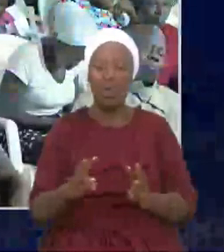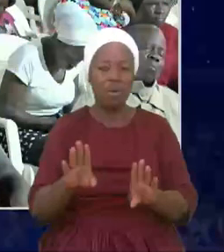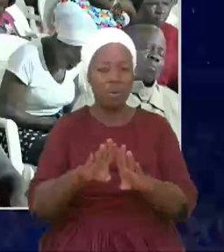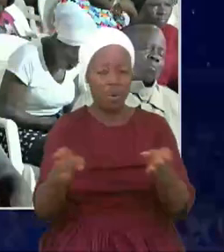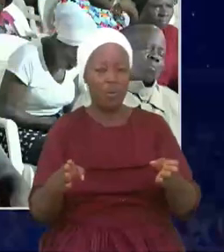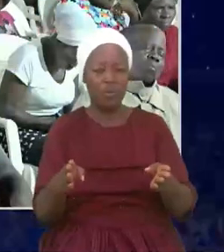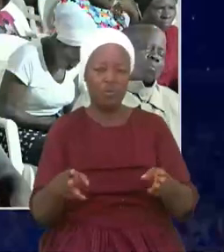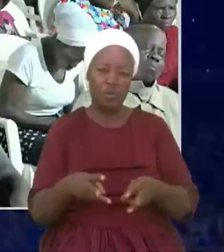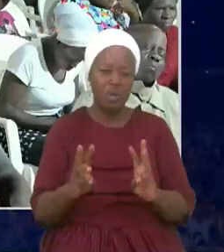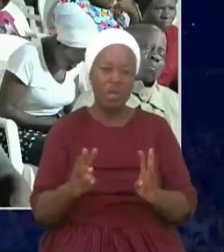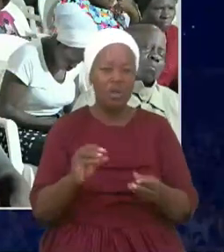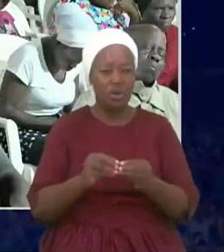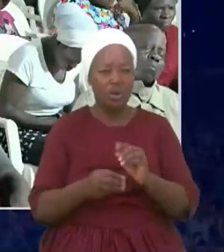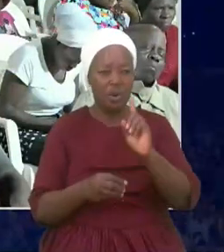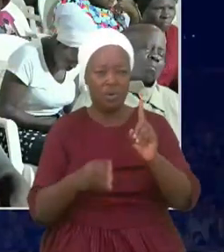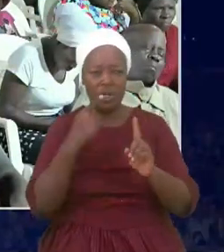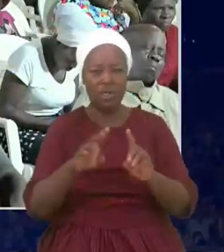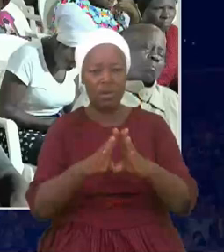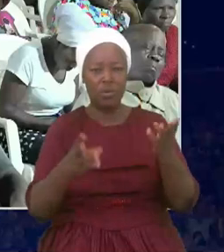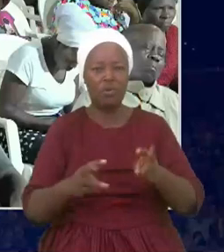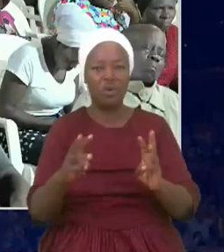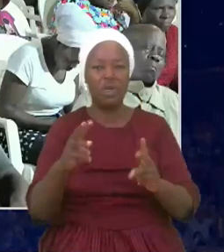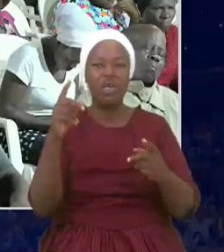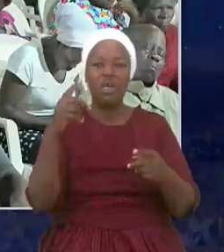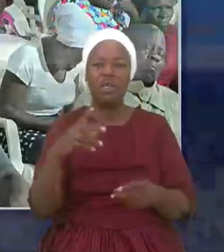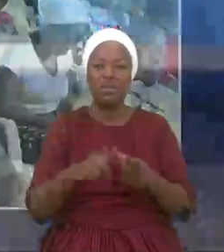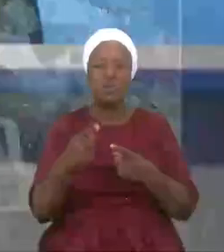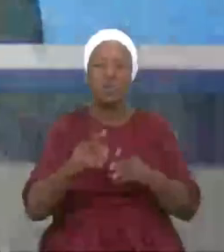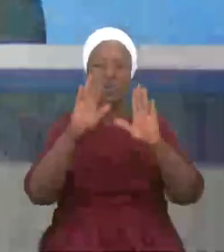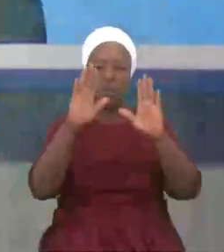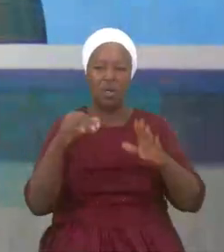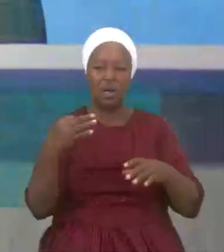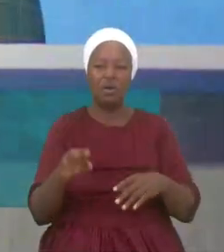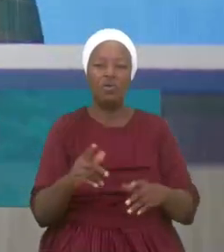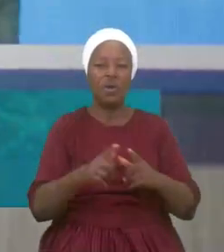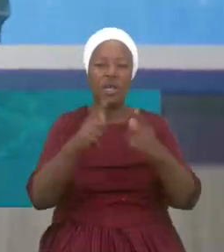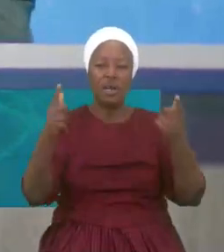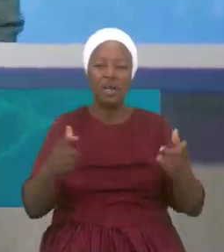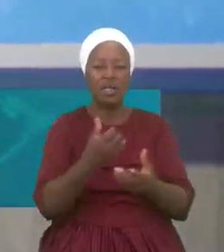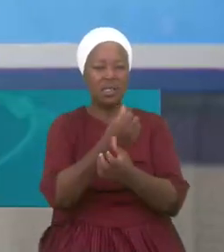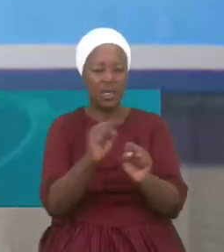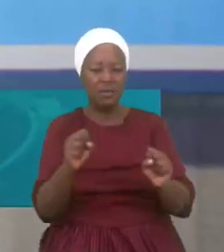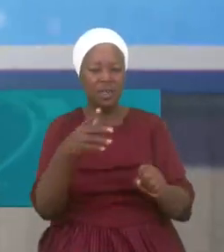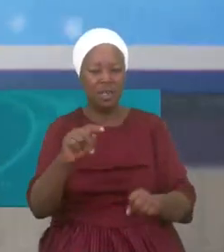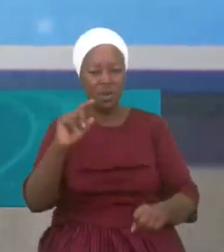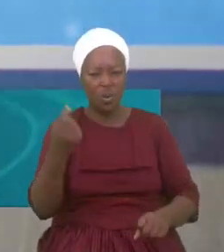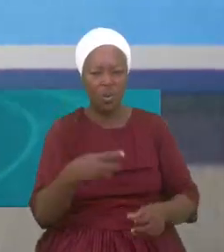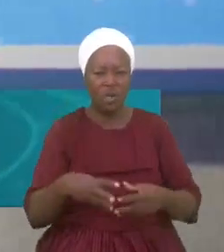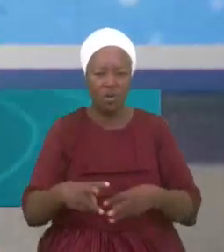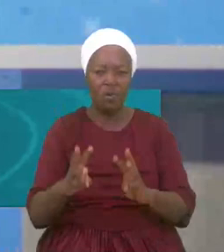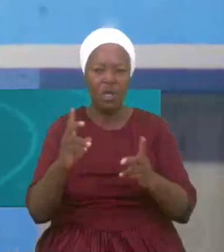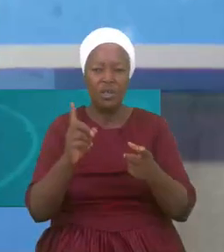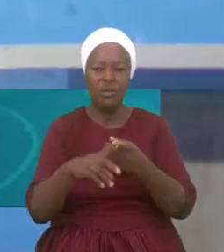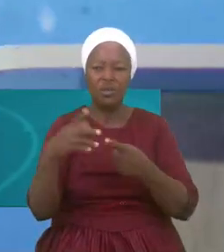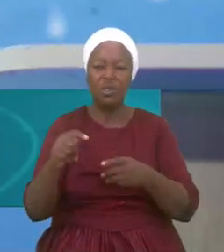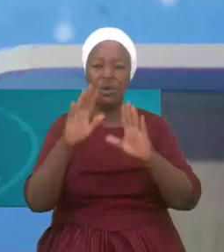l'unique voit la voix ordonnée la voix ouverte hein c'est la c'est numéro 1 et 3